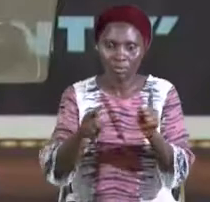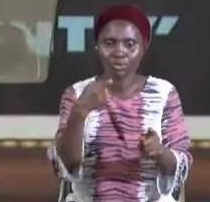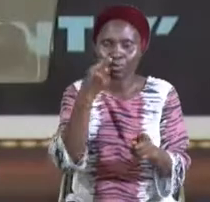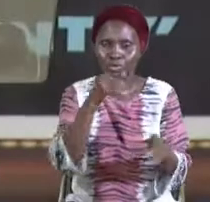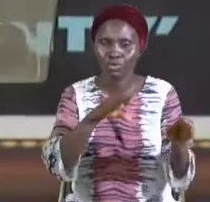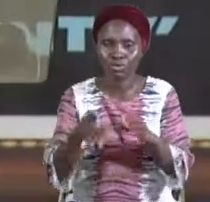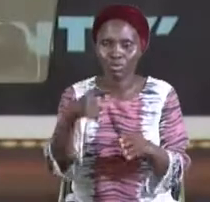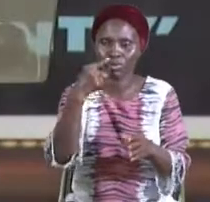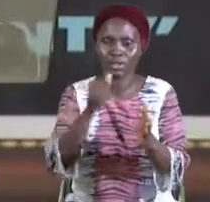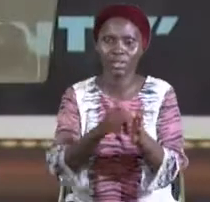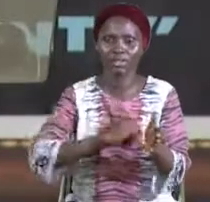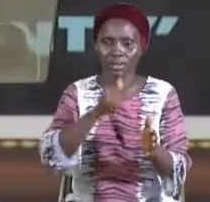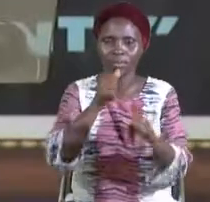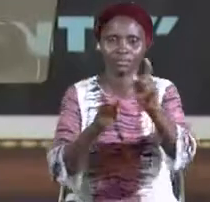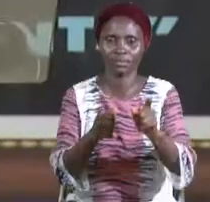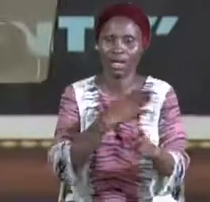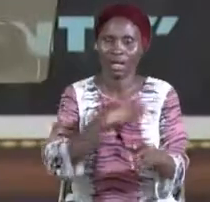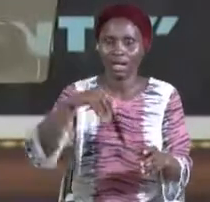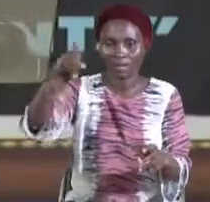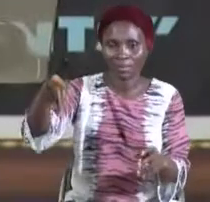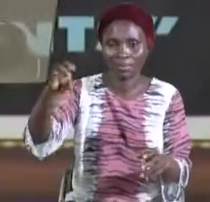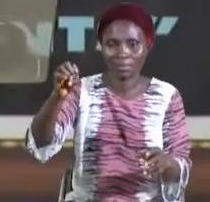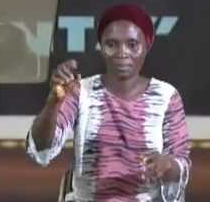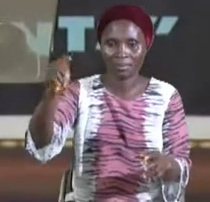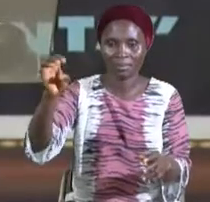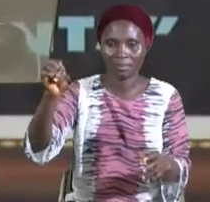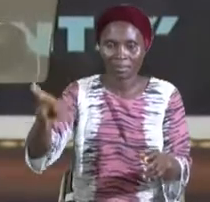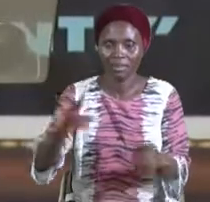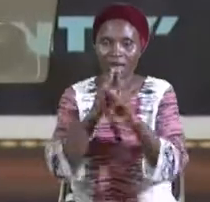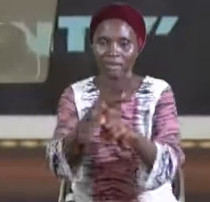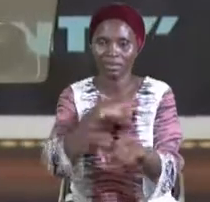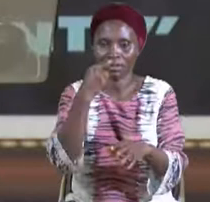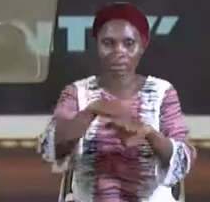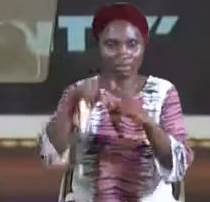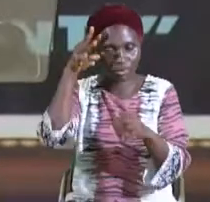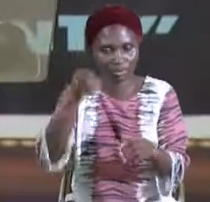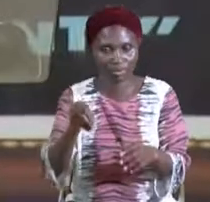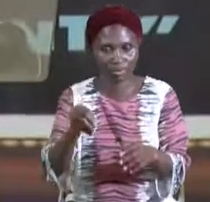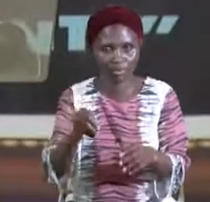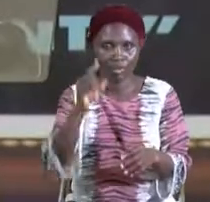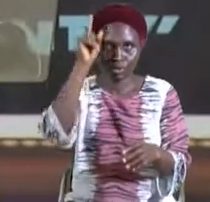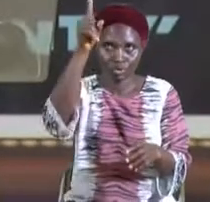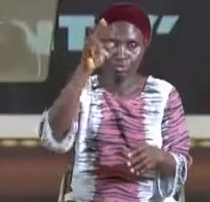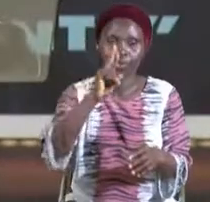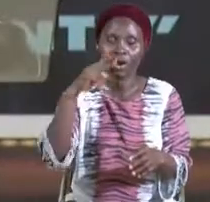Pierre lui répondit, tu es, quelqu'un aide-moi à crier à haute voix, tu es le